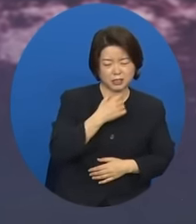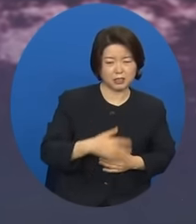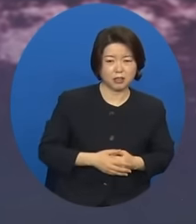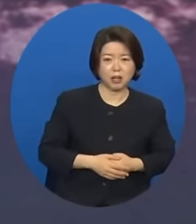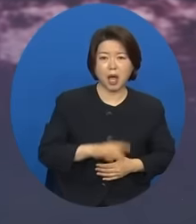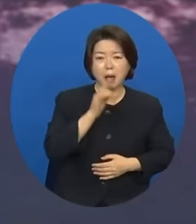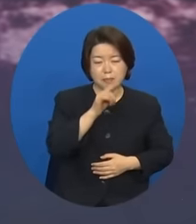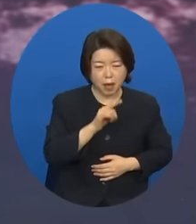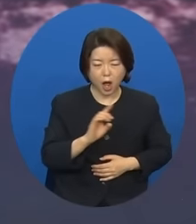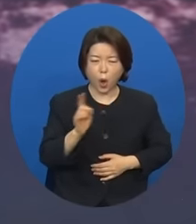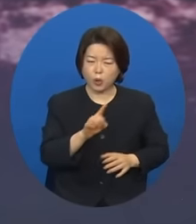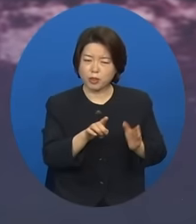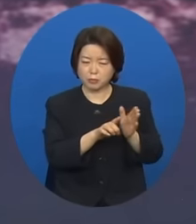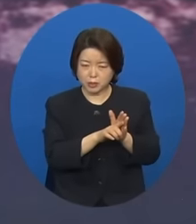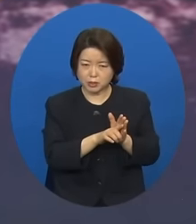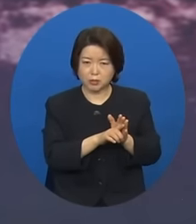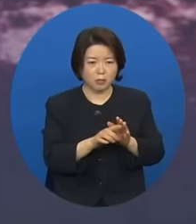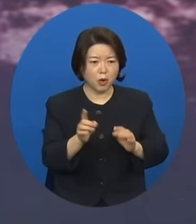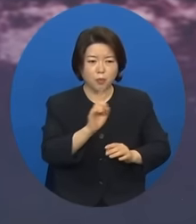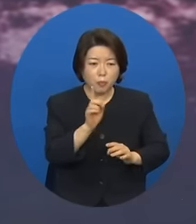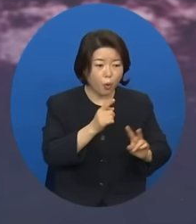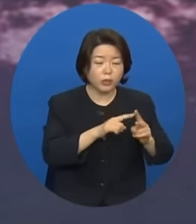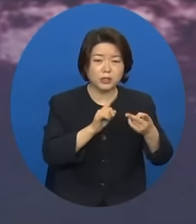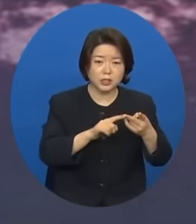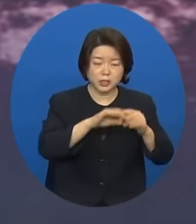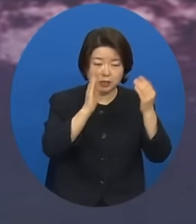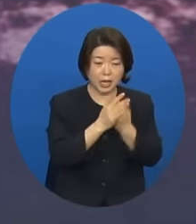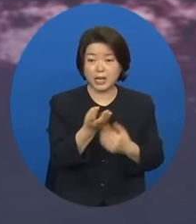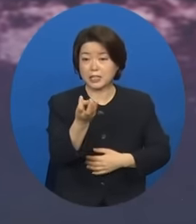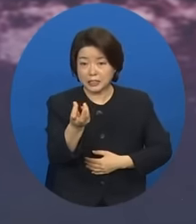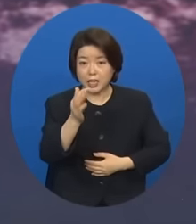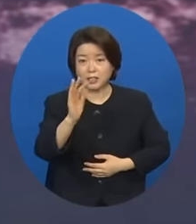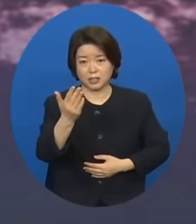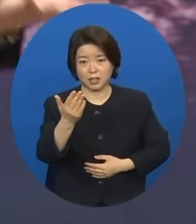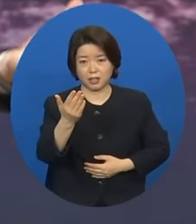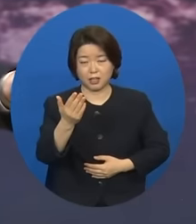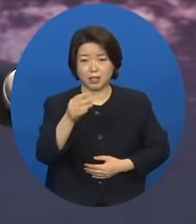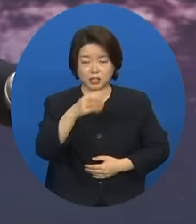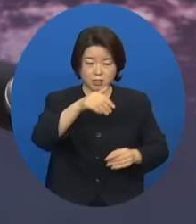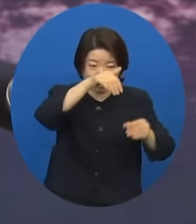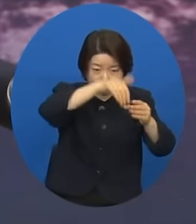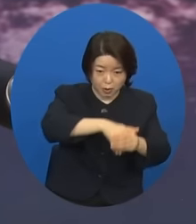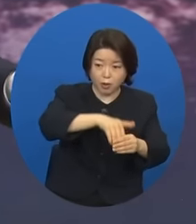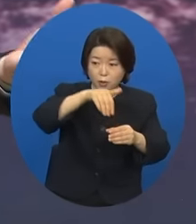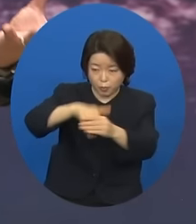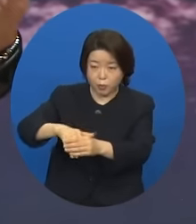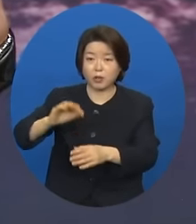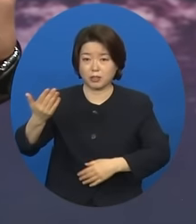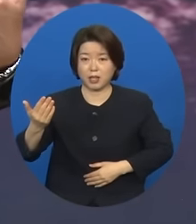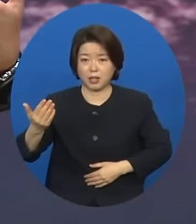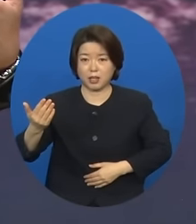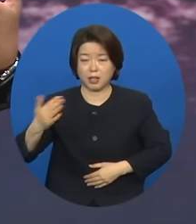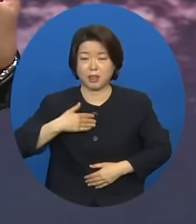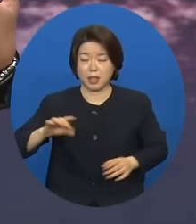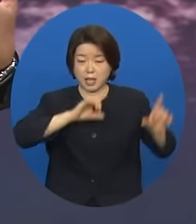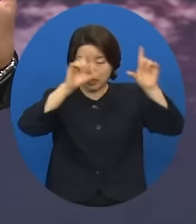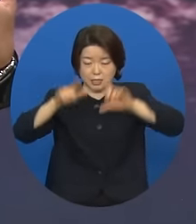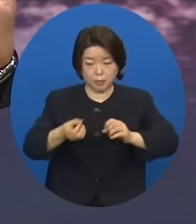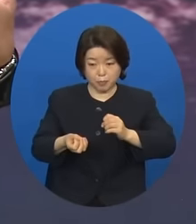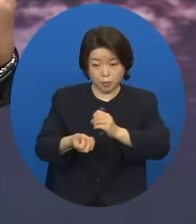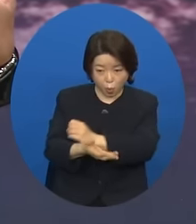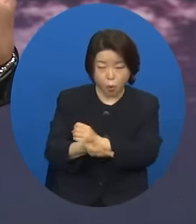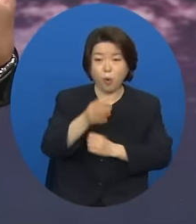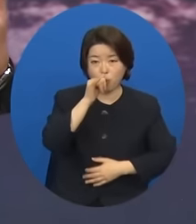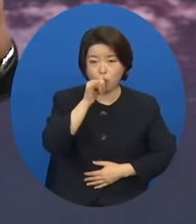말이든지 어떤 믿음이든지 무엇이든 간 다 씨앗 이것은 다 숨겨집니다 우리 삶에 영향을